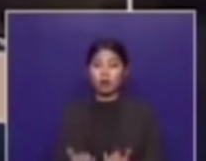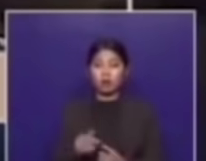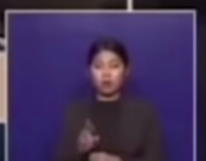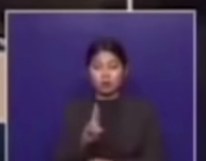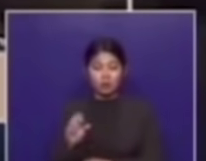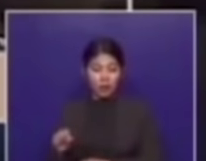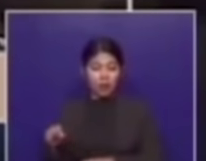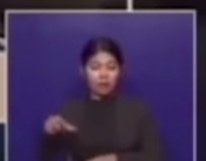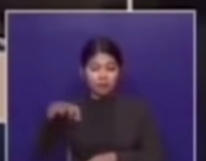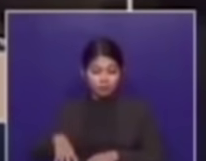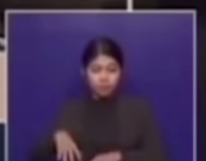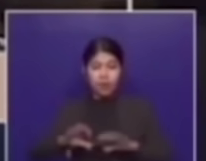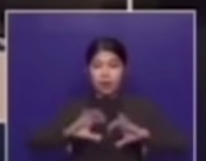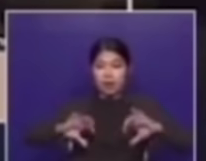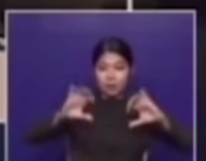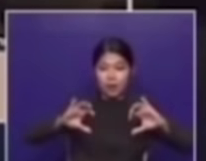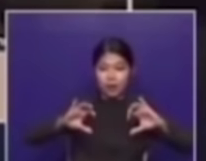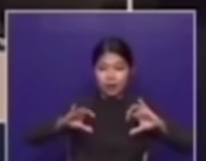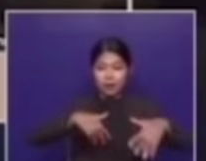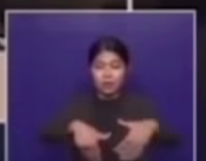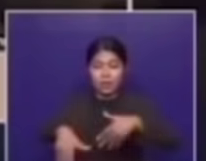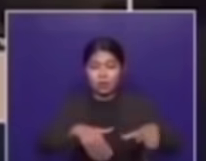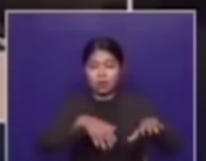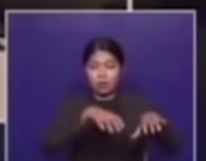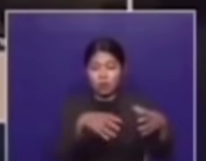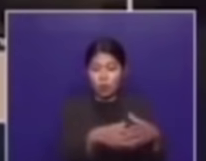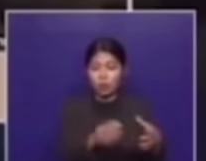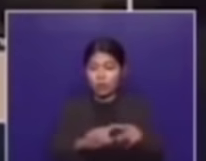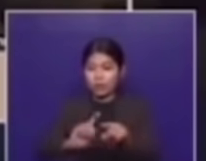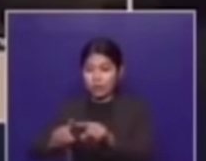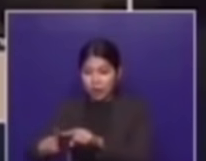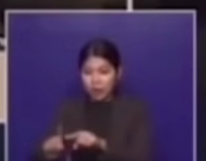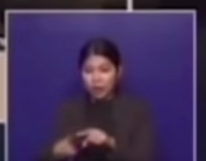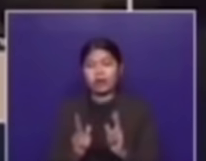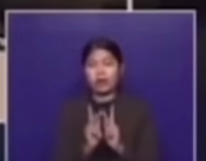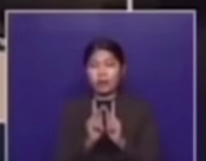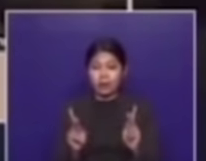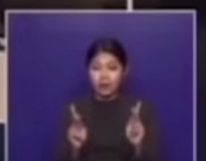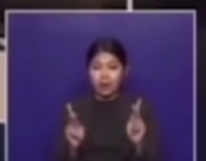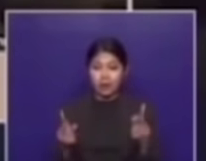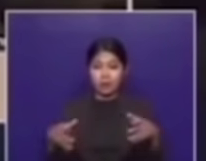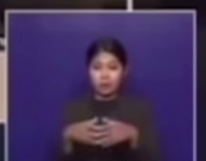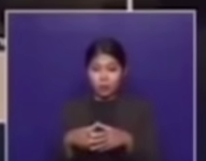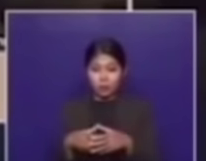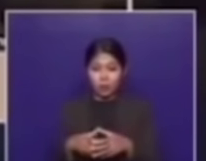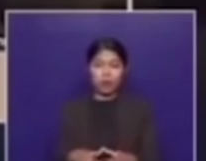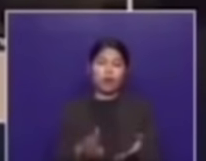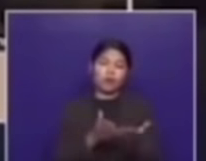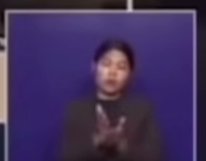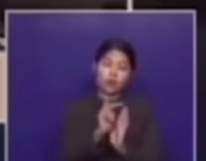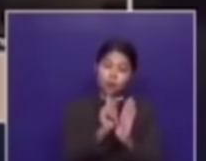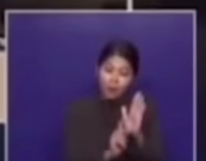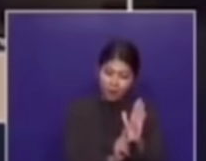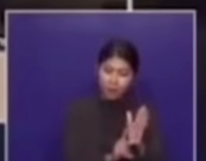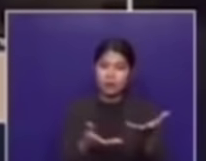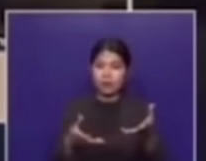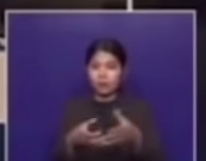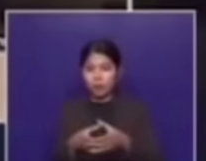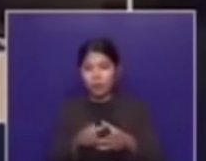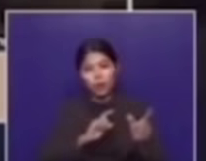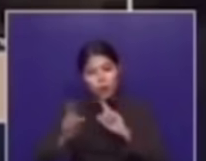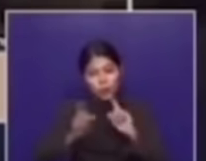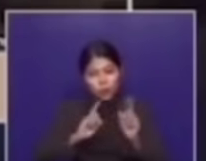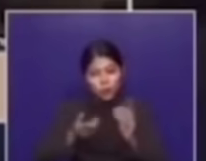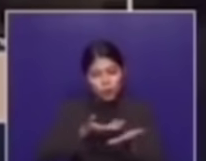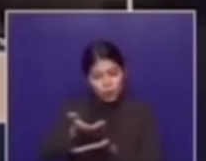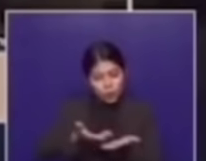าร่วมกับรัฐบาลและประชาชนทุกฝ่ายไม่ว่าจะเป็นกรรมธิการกระบวนการนิติบัญญัติการอภิปรายปรึกษาหารือ